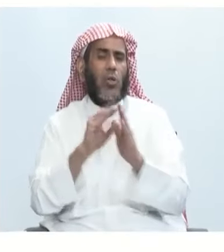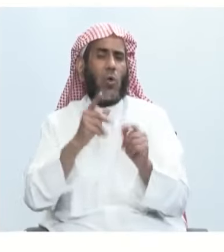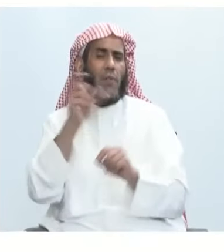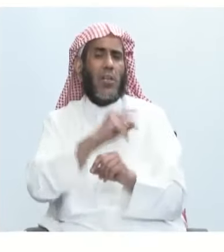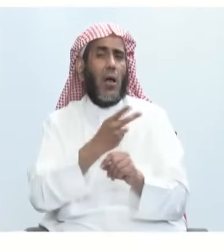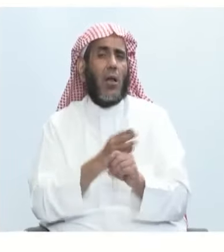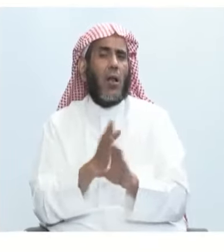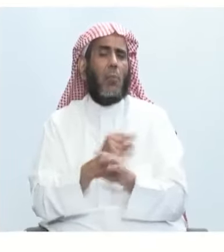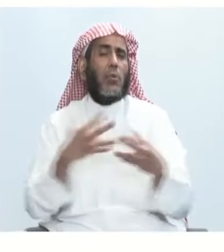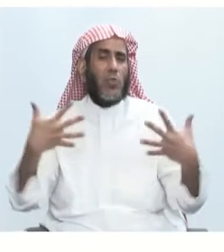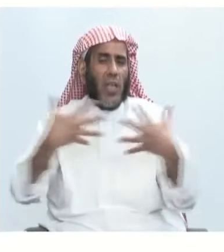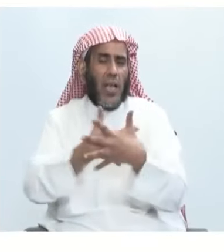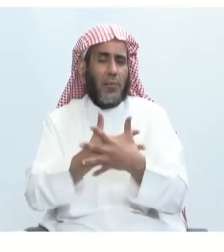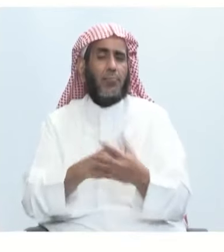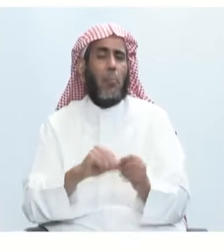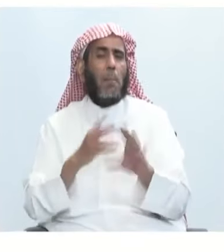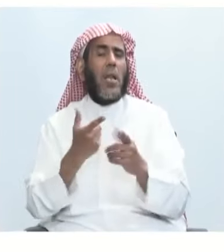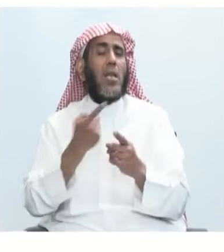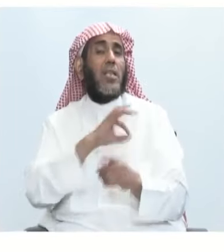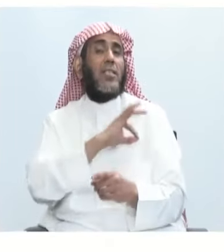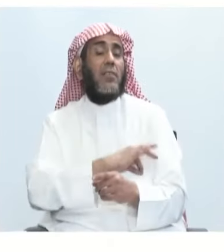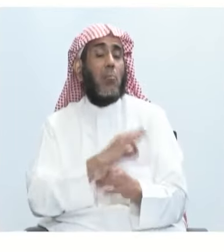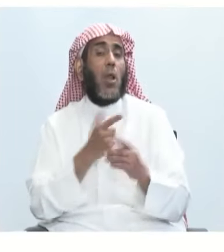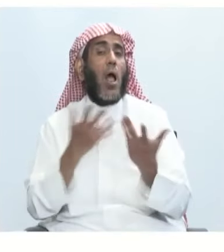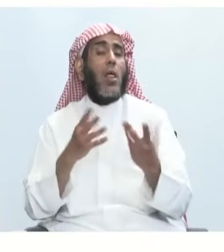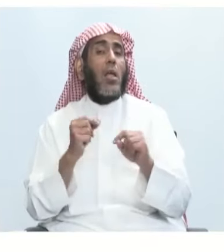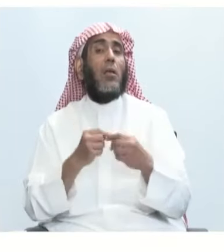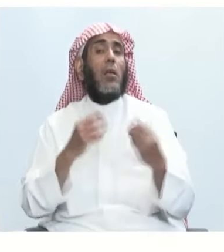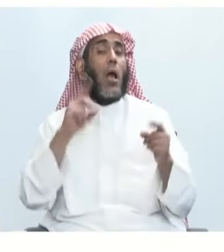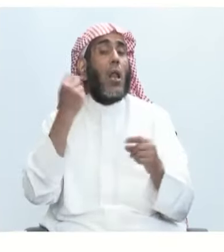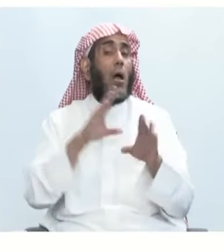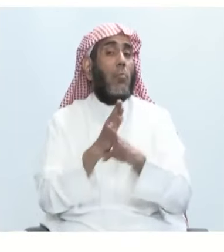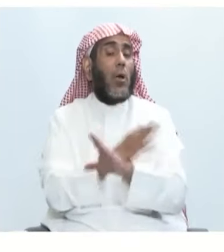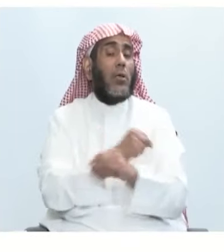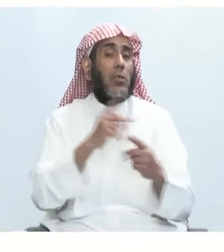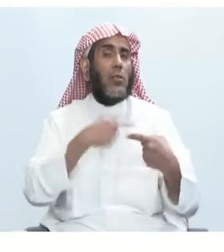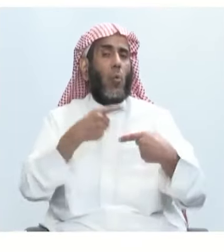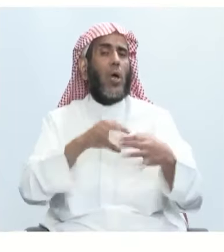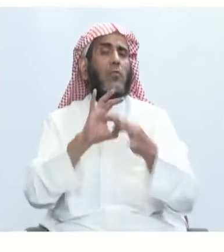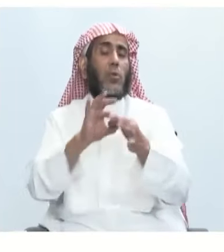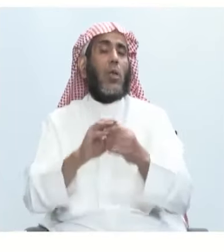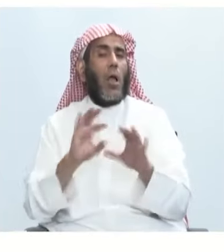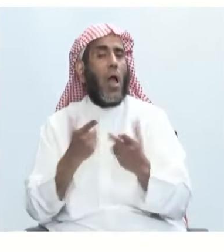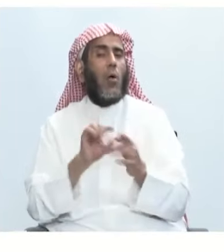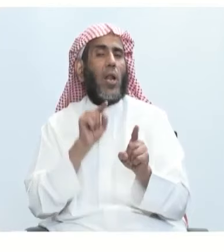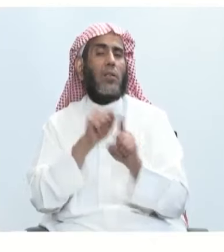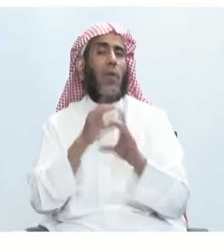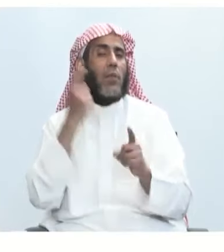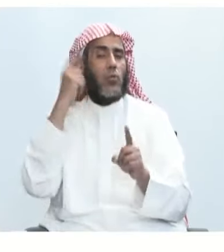فرد ام هنا نمط المتداخله ايضا ما الذي تستفيده من هذه الانماط تواصليا تواصليا وهذا هو الهدف كيف